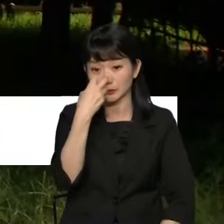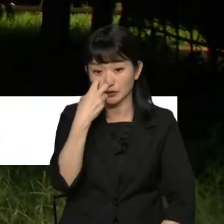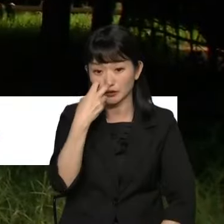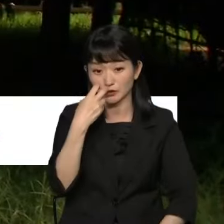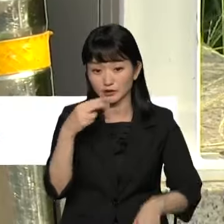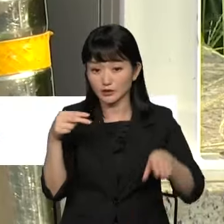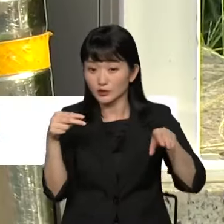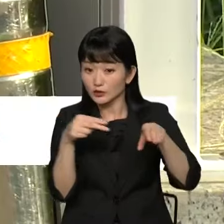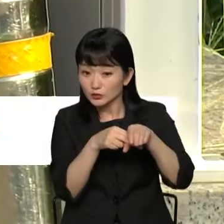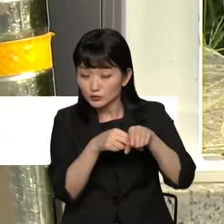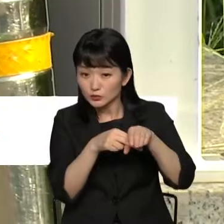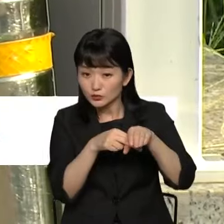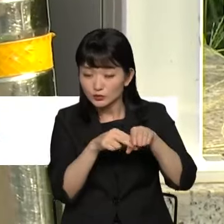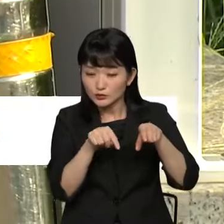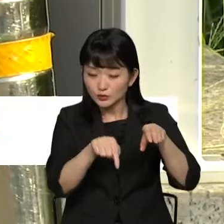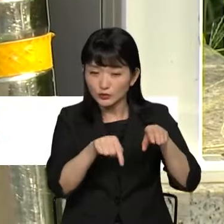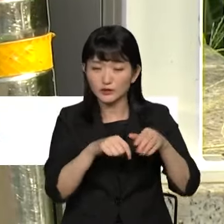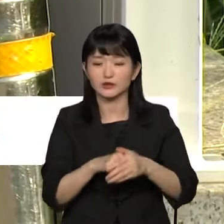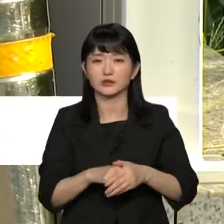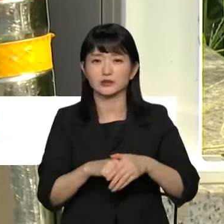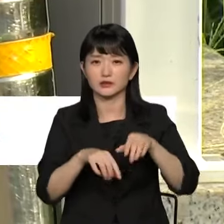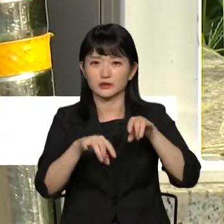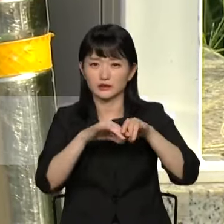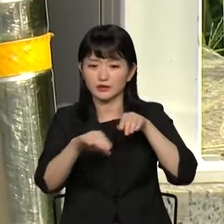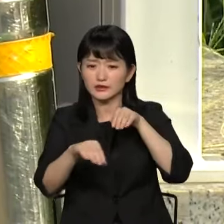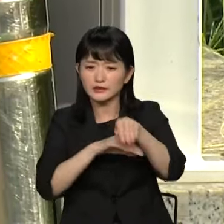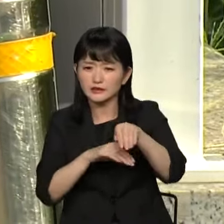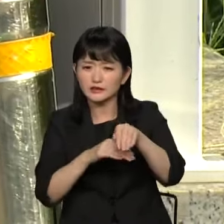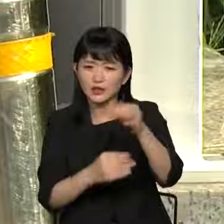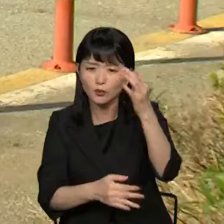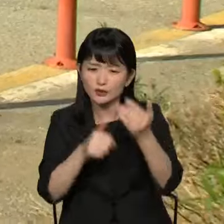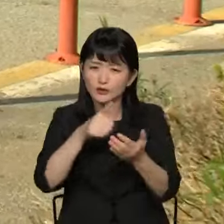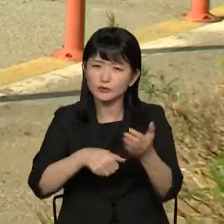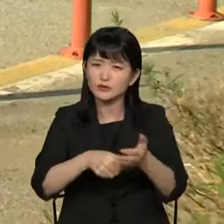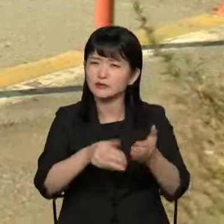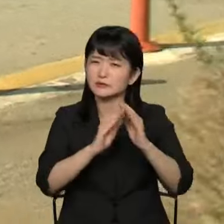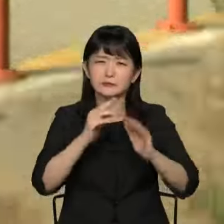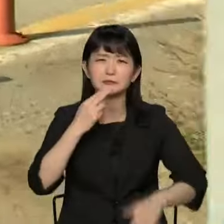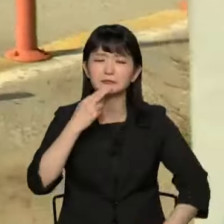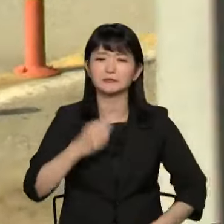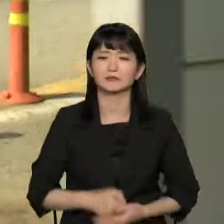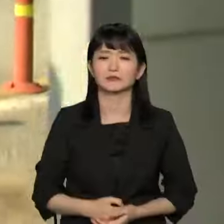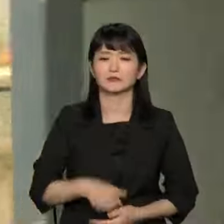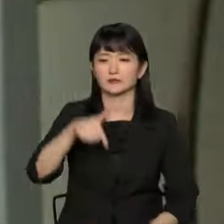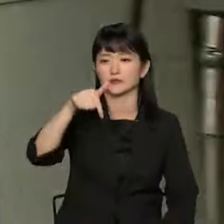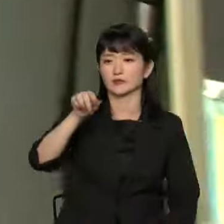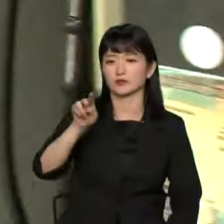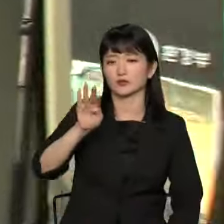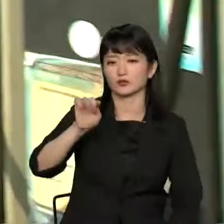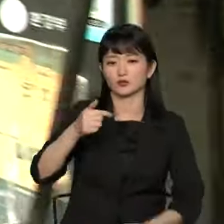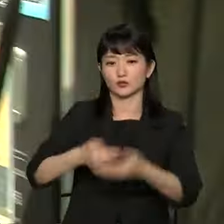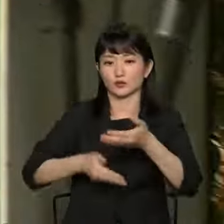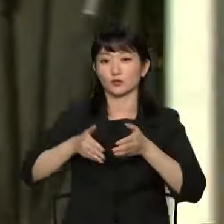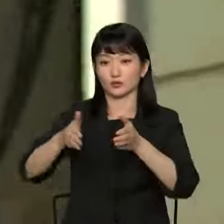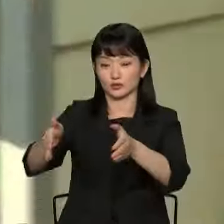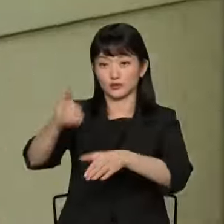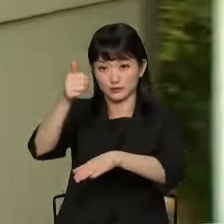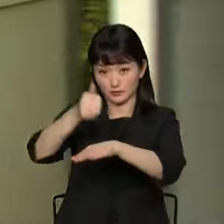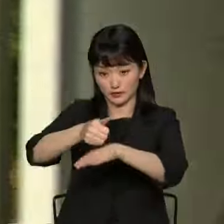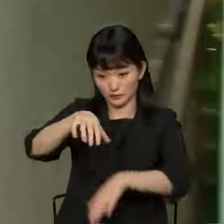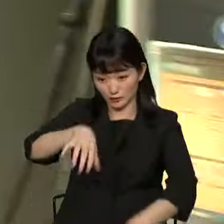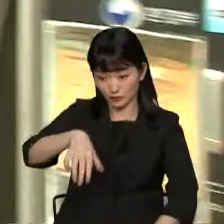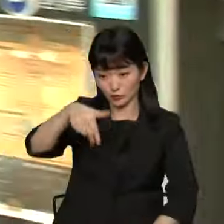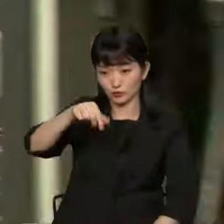단 한 곳도 전기차 화재 설비가 없는 것으로 파악됐습니다. 경부고속도로 진입점 마지막 휴게소인 경기도